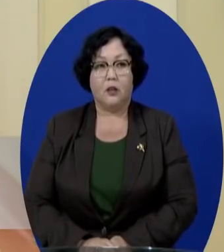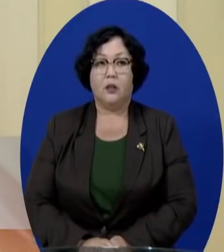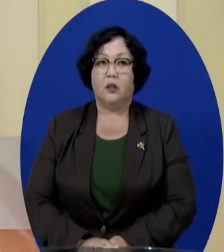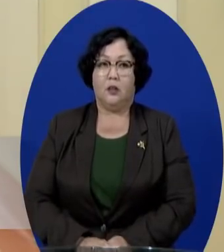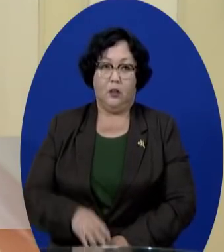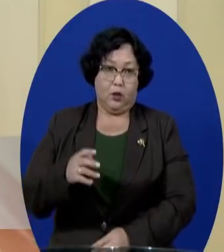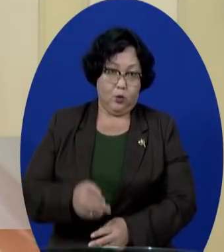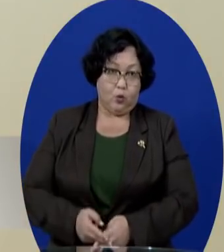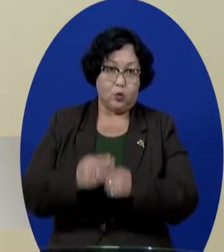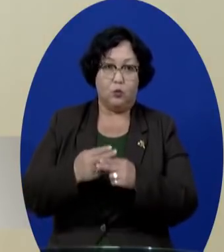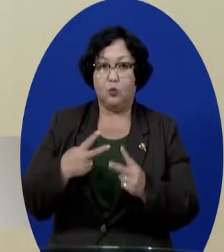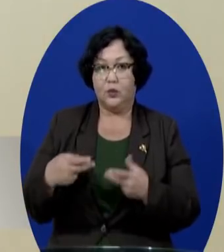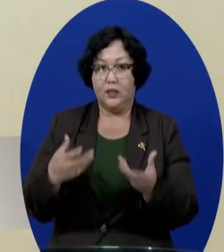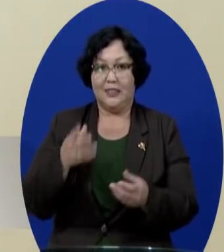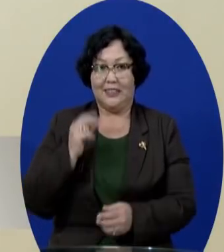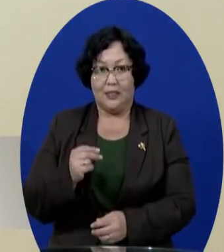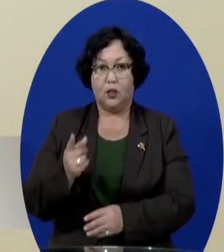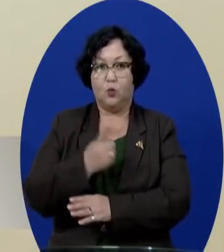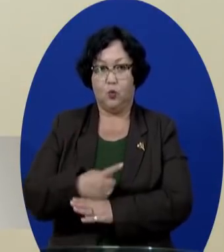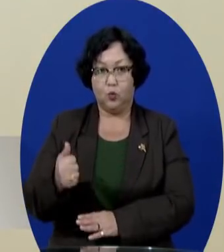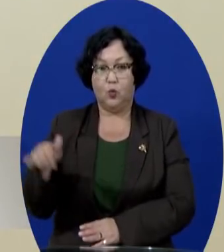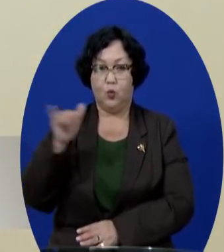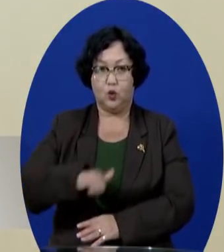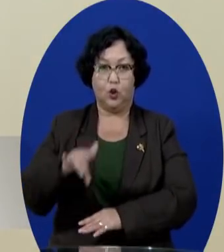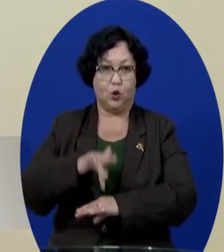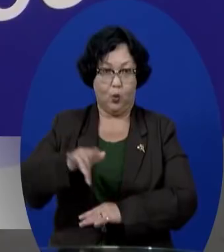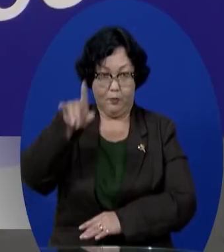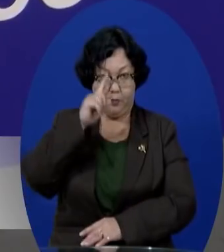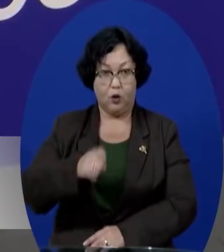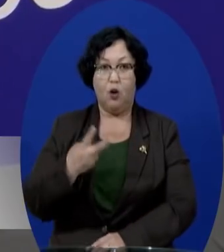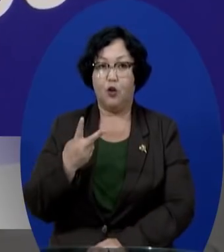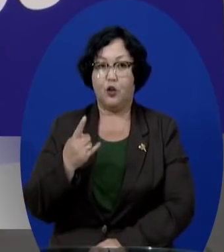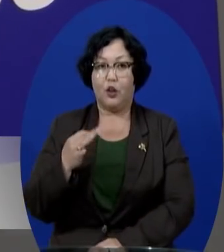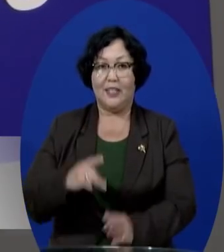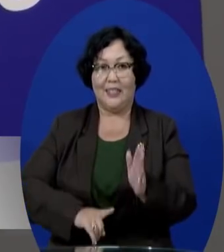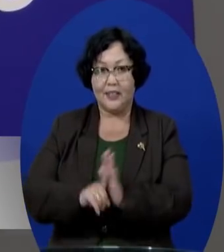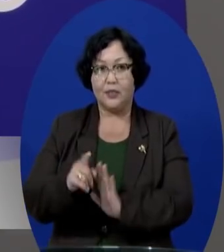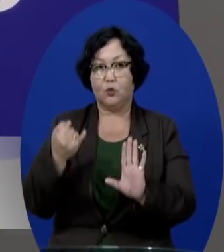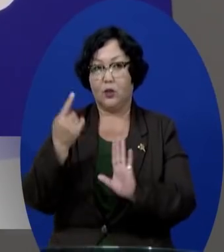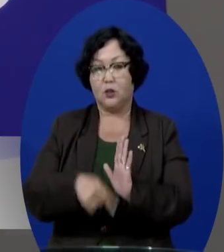Үзүүлсэн тусламж үйлчлэгээний чанар, үр дүн гүйцэтгэлээр улсын төв эмнэлэг 2021 оны эхний хагас жилд